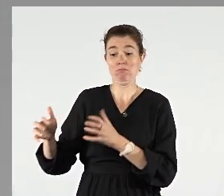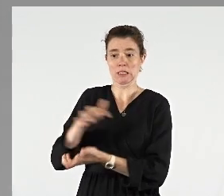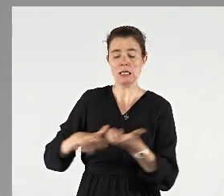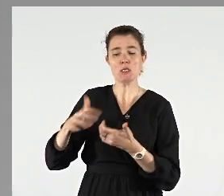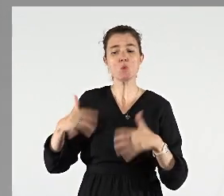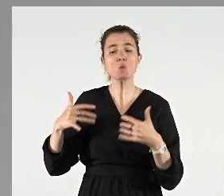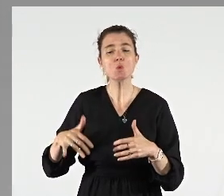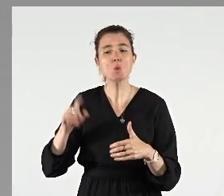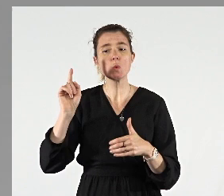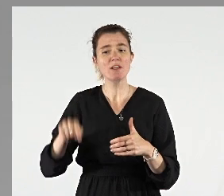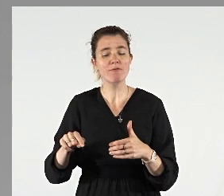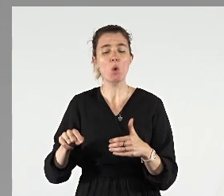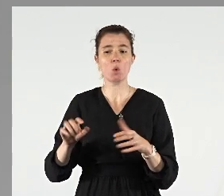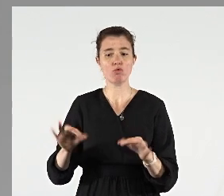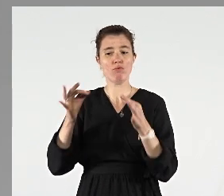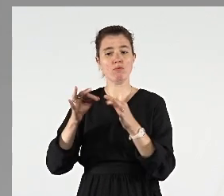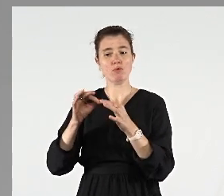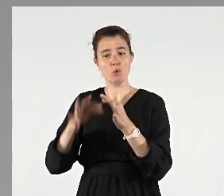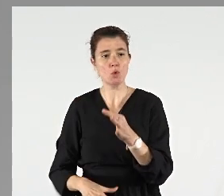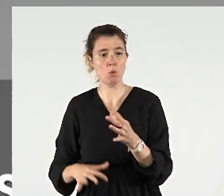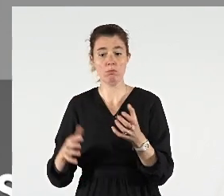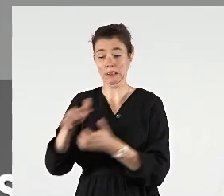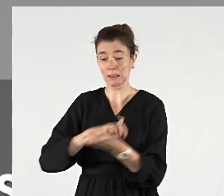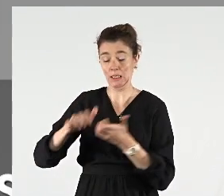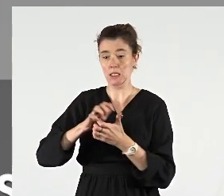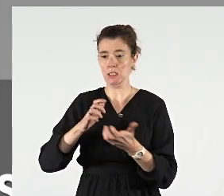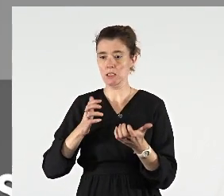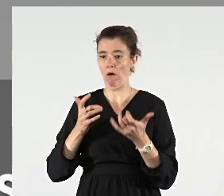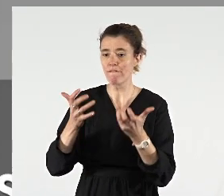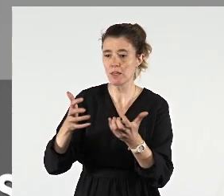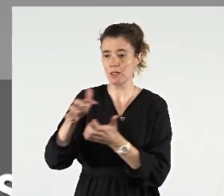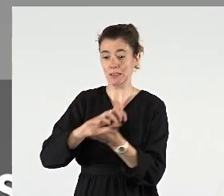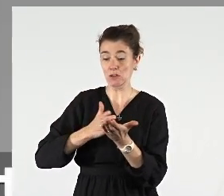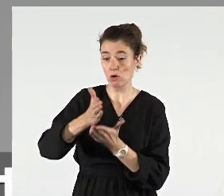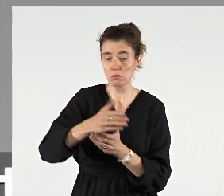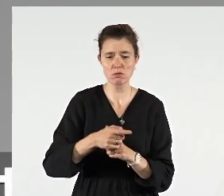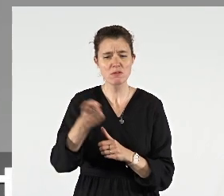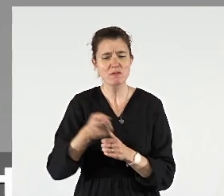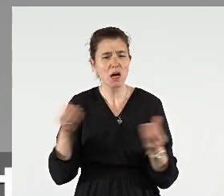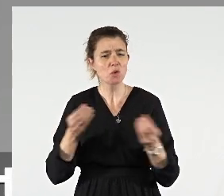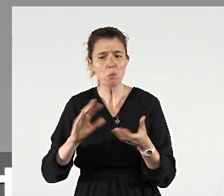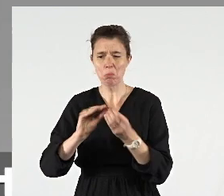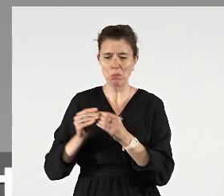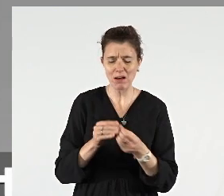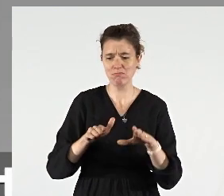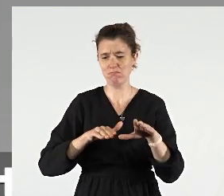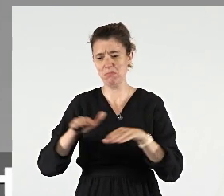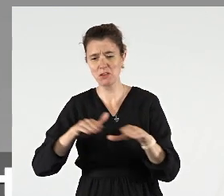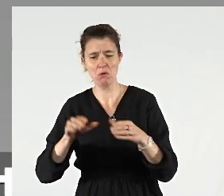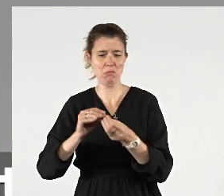une crise des vocations, une crise de sens. Elle trouve ses racines dans des problématiques de moyens ou d'organisation, mais pas